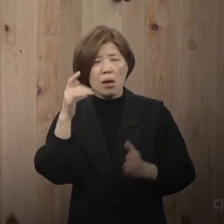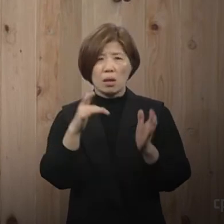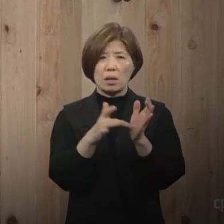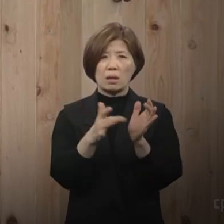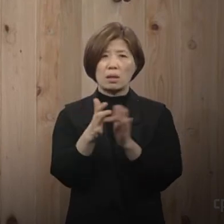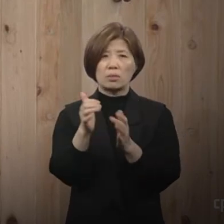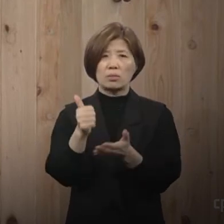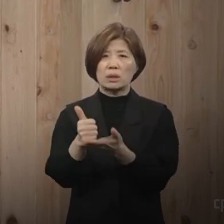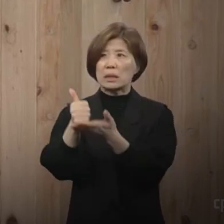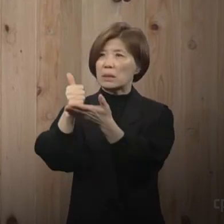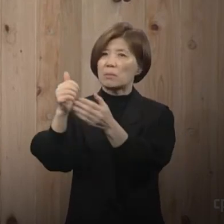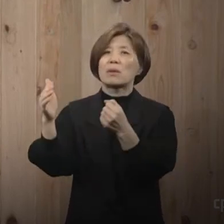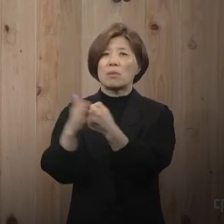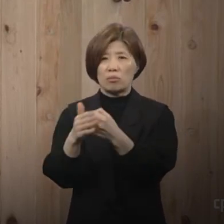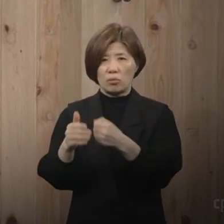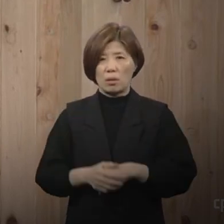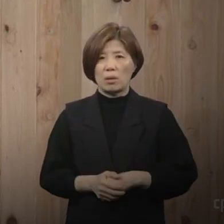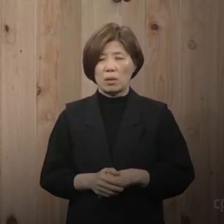때문에.